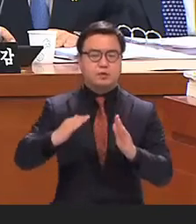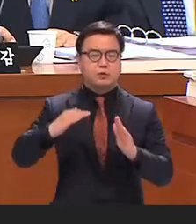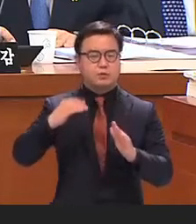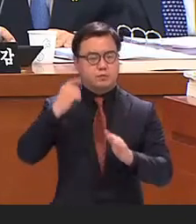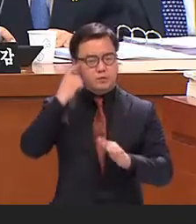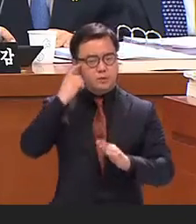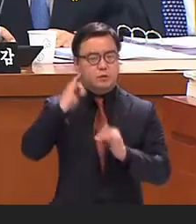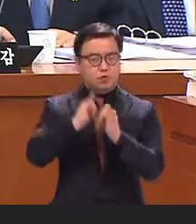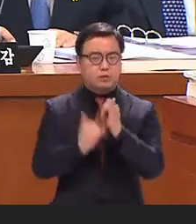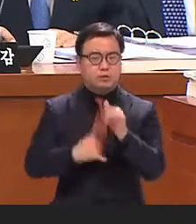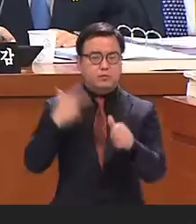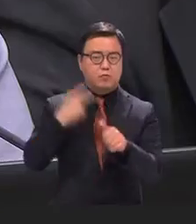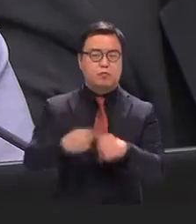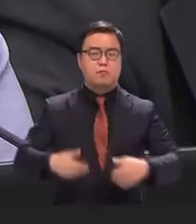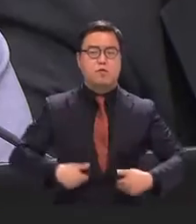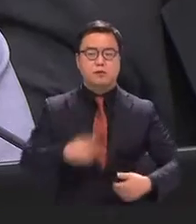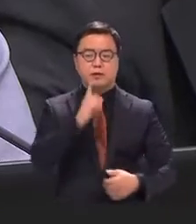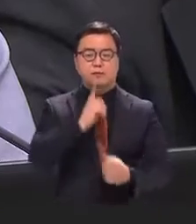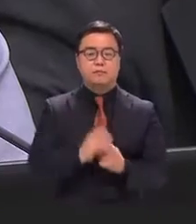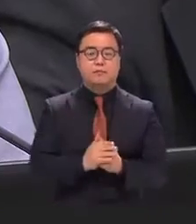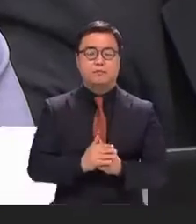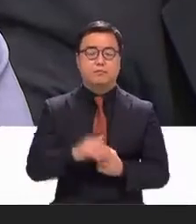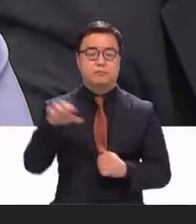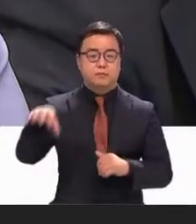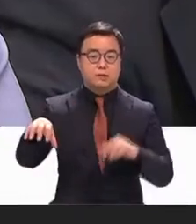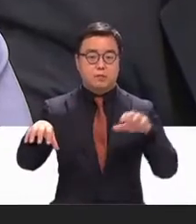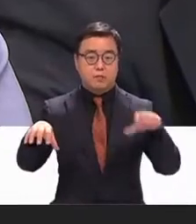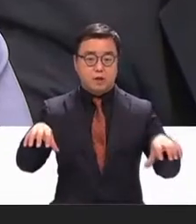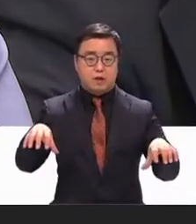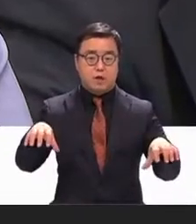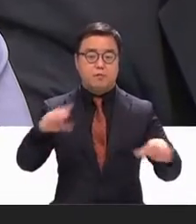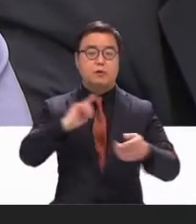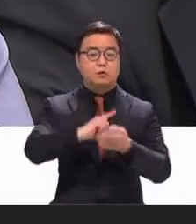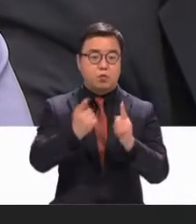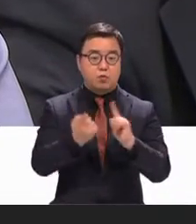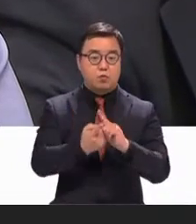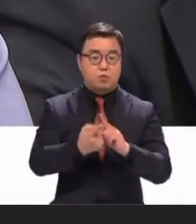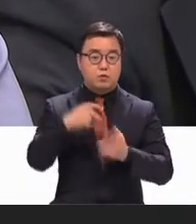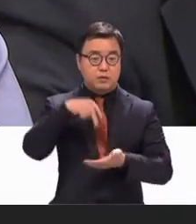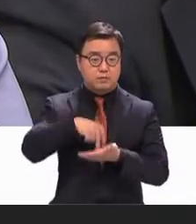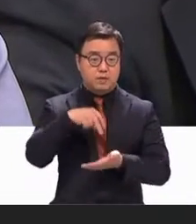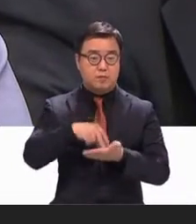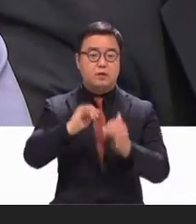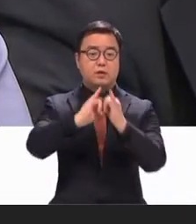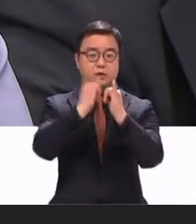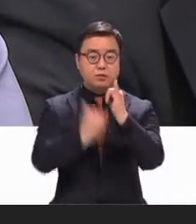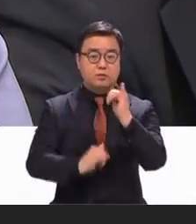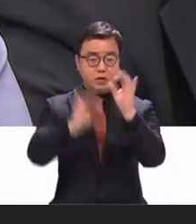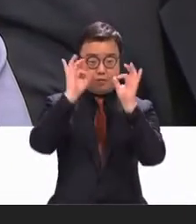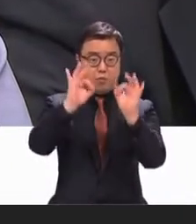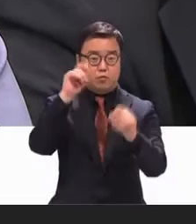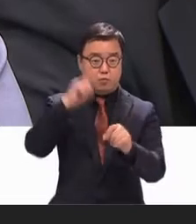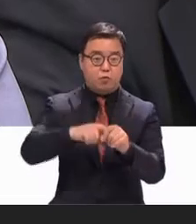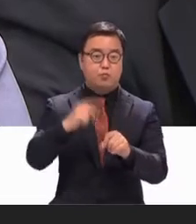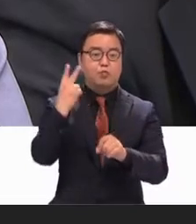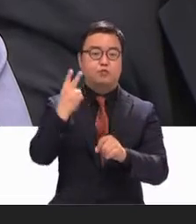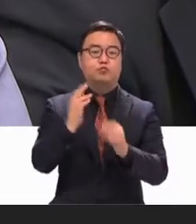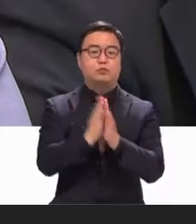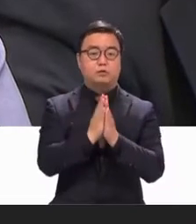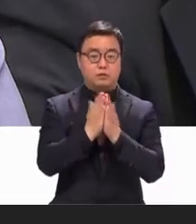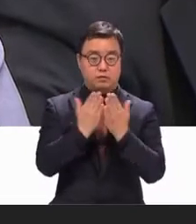책무라고 강조했습니다. 양쪽의 시각에서 역사를 보도록 하기 위해서 두 종을